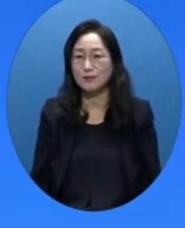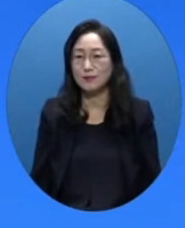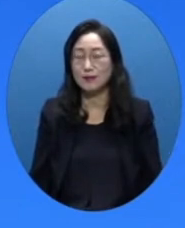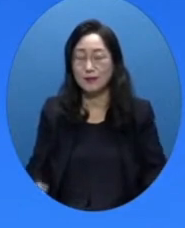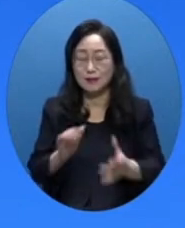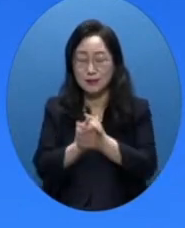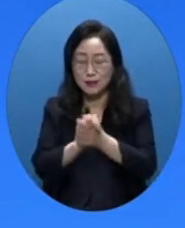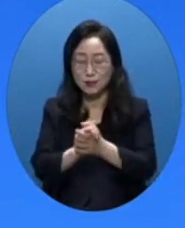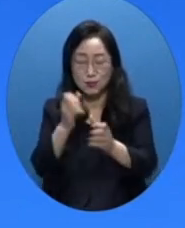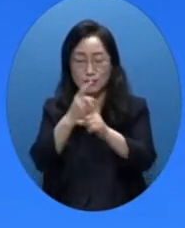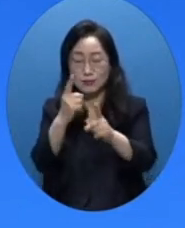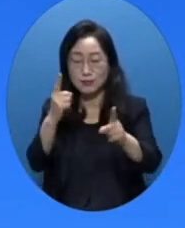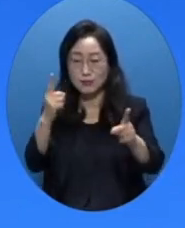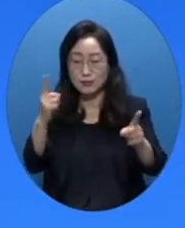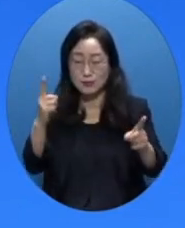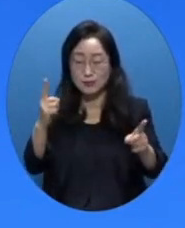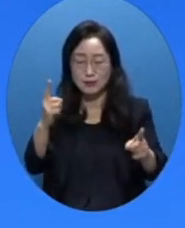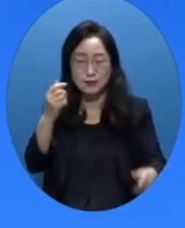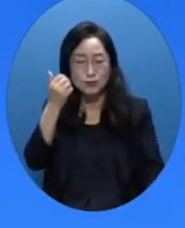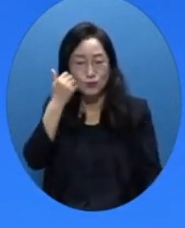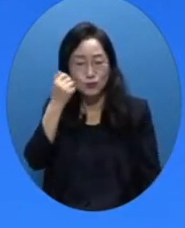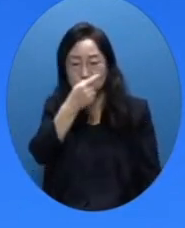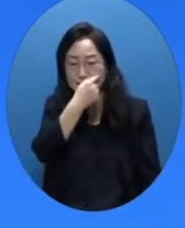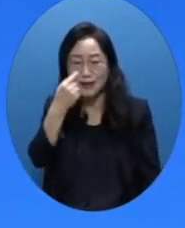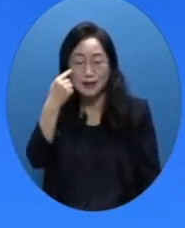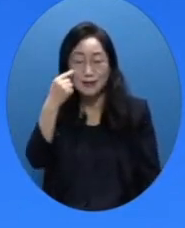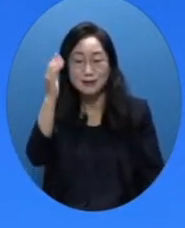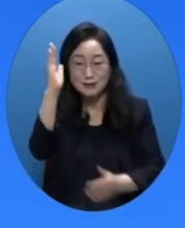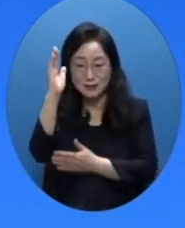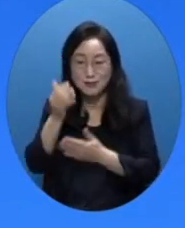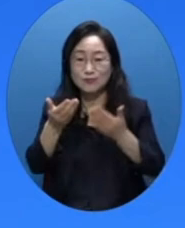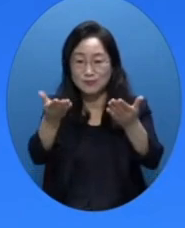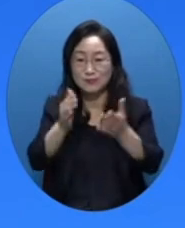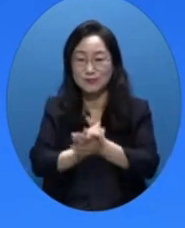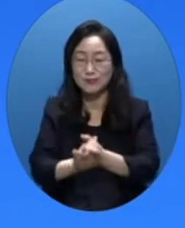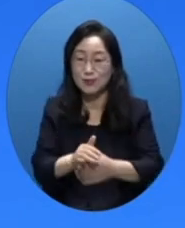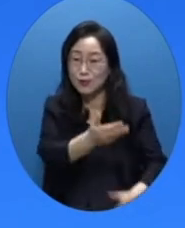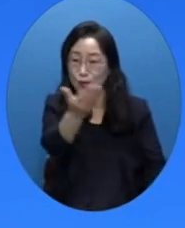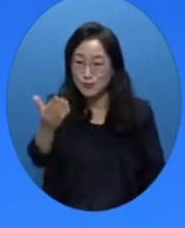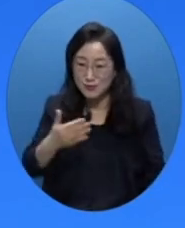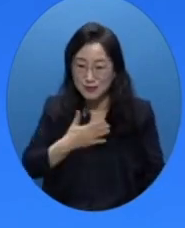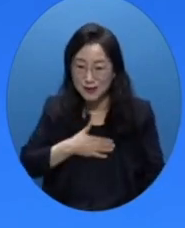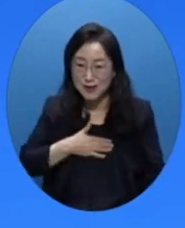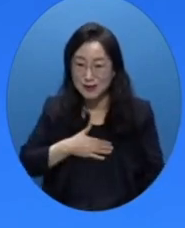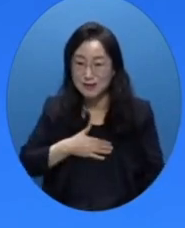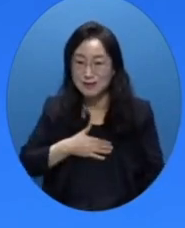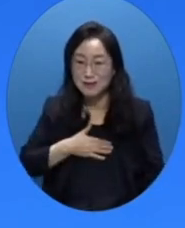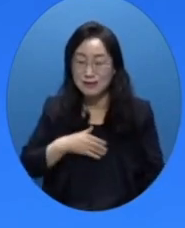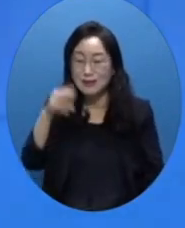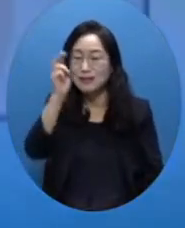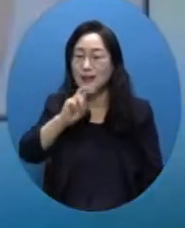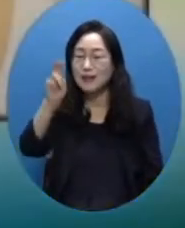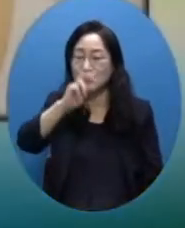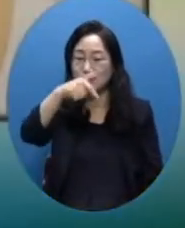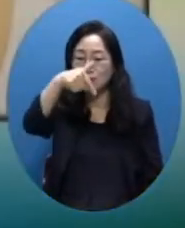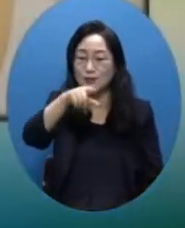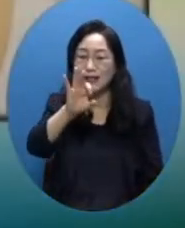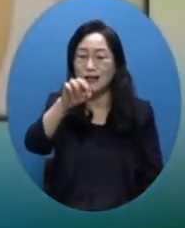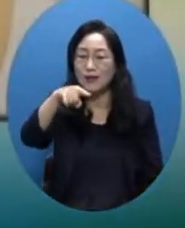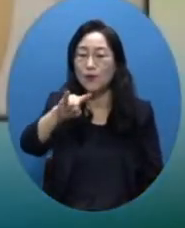기도로 승리하는 한 분의 간증을 드리려고 합니다. 여러분 잘 아시는 가수 강원래 씨의